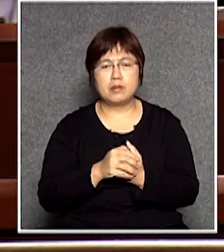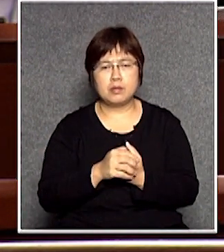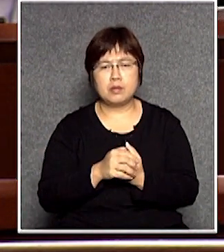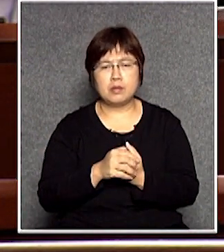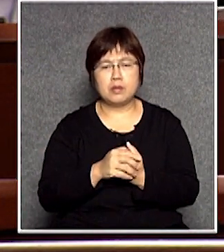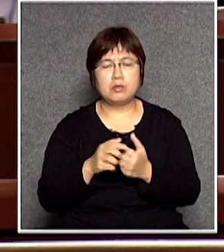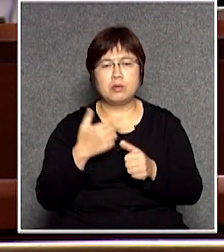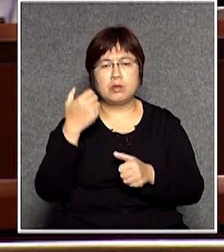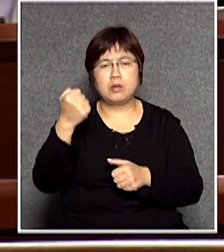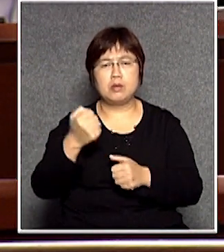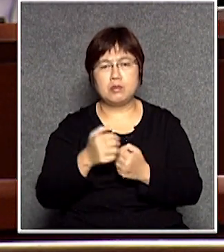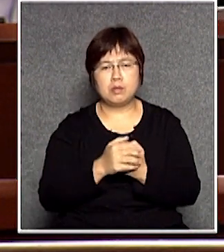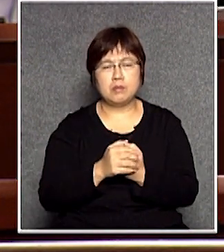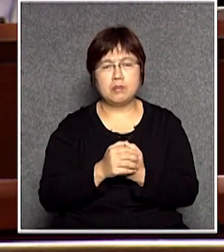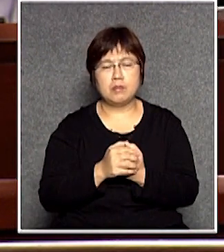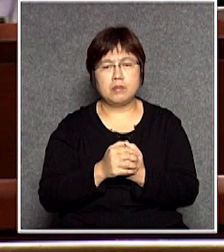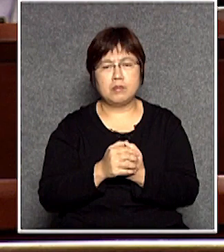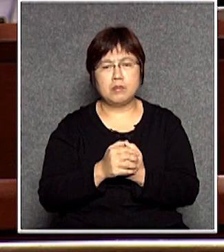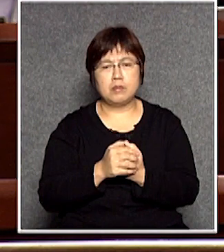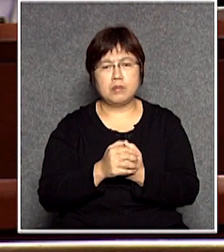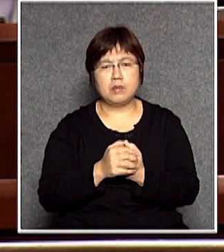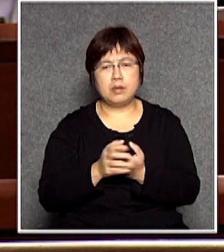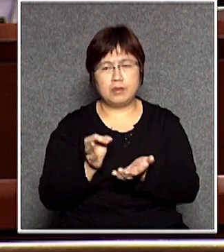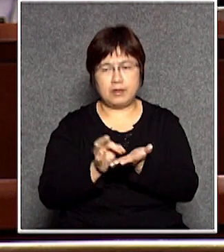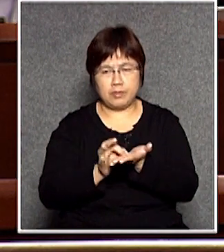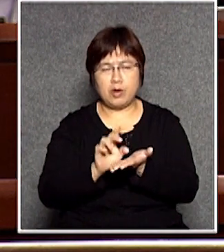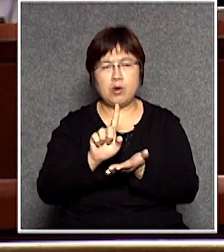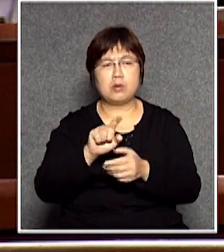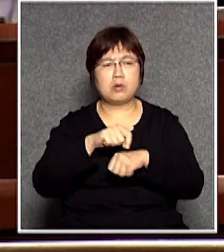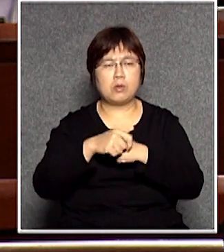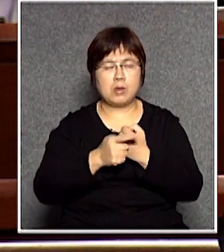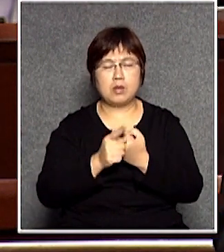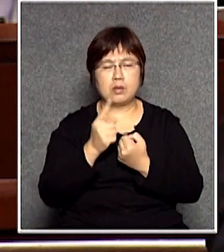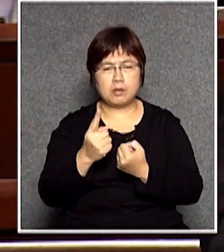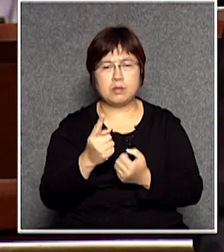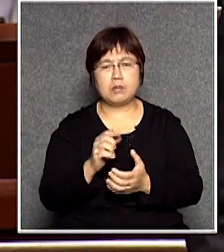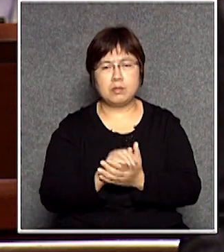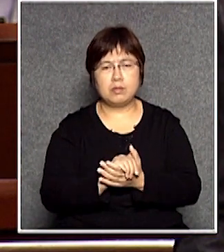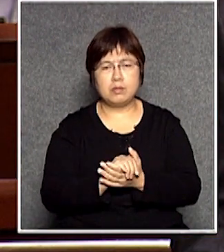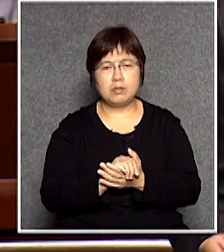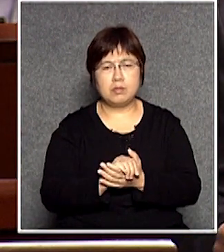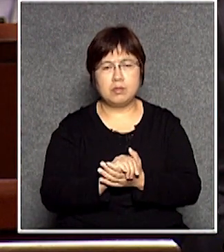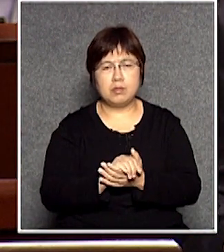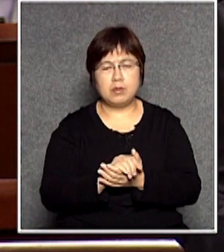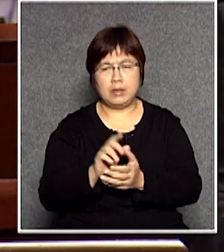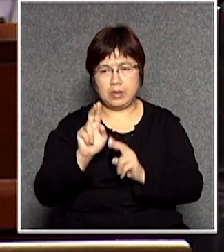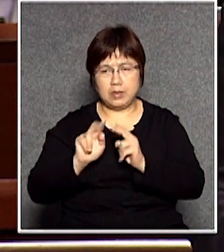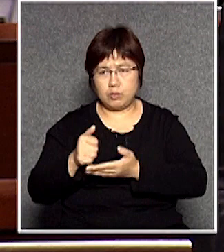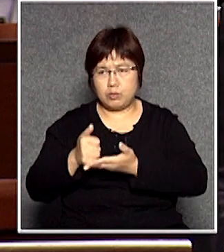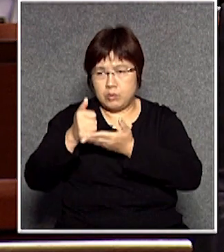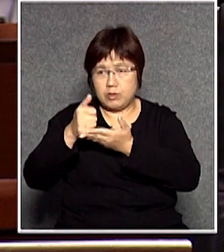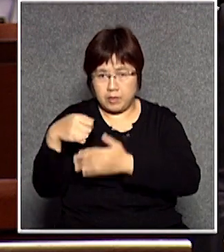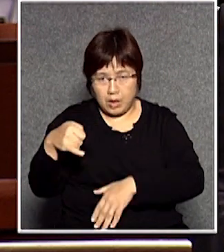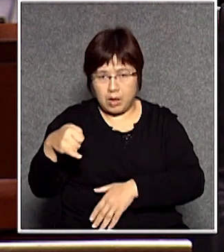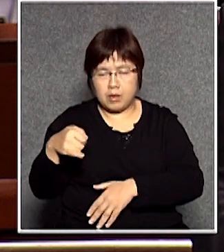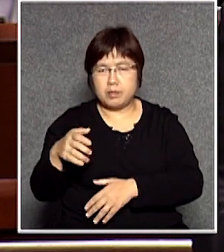主席，一個地方、一個國家不能夠尊重歷史是沒有前途的，所